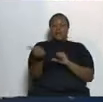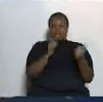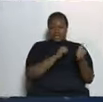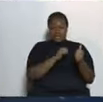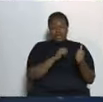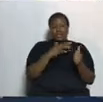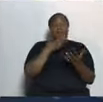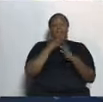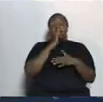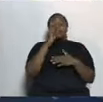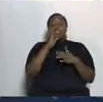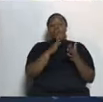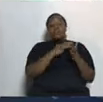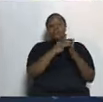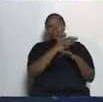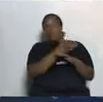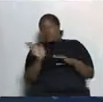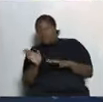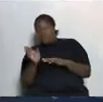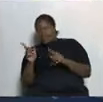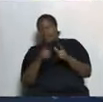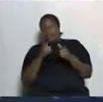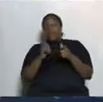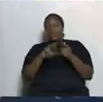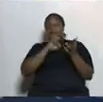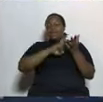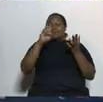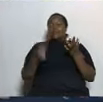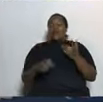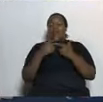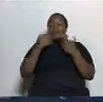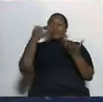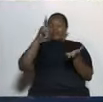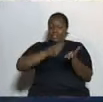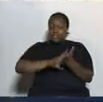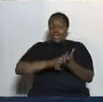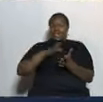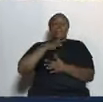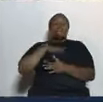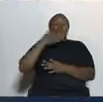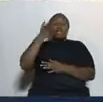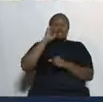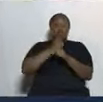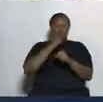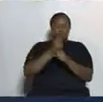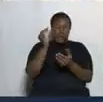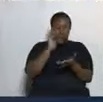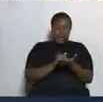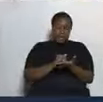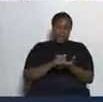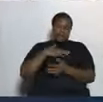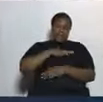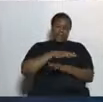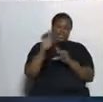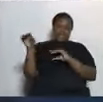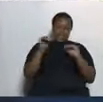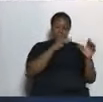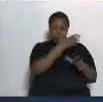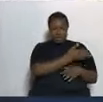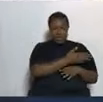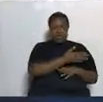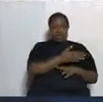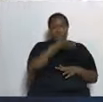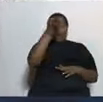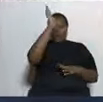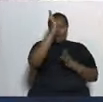nyuma, ukafuta ushirika kanisani. Unahitaji kutengeneza maisha yako na Yesu. Njoo hapa mbele, watumishi wa Mungu wako tayari kukupokea ili